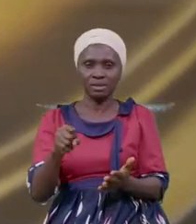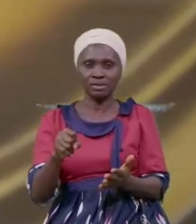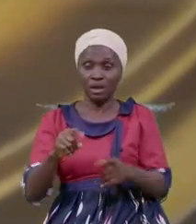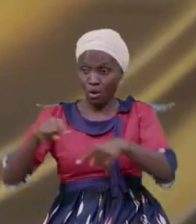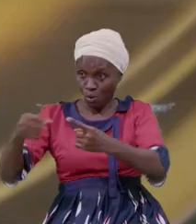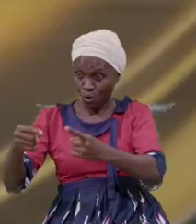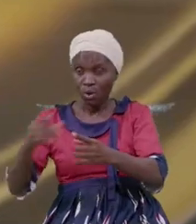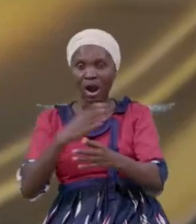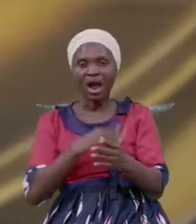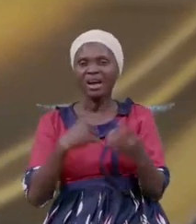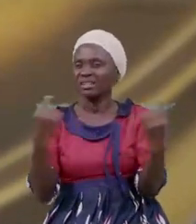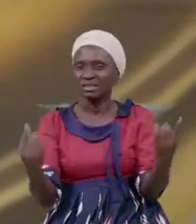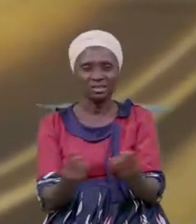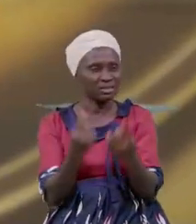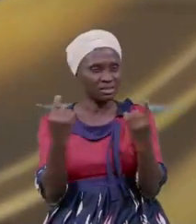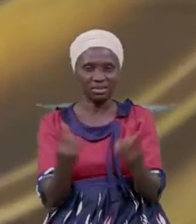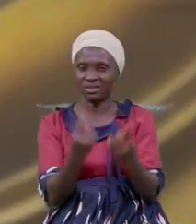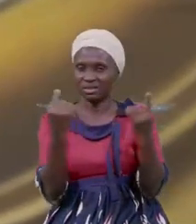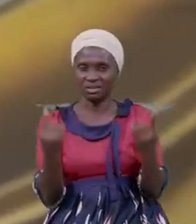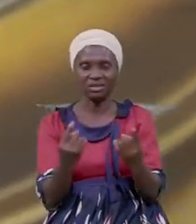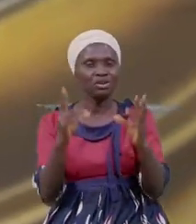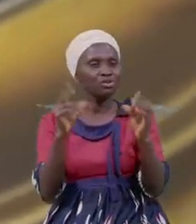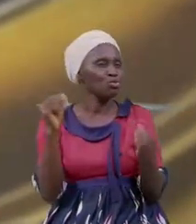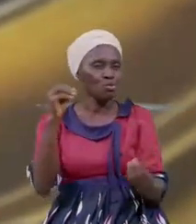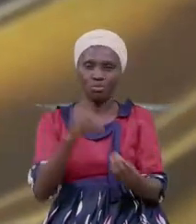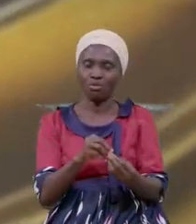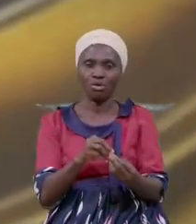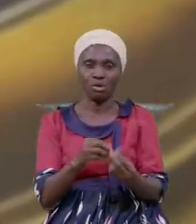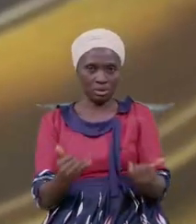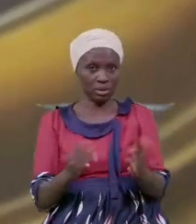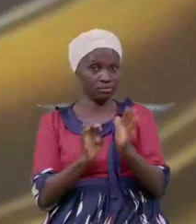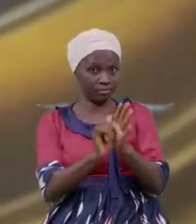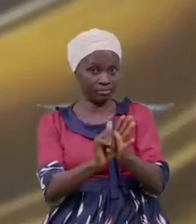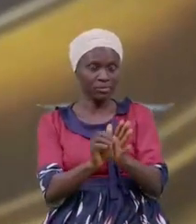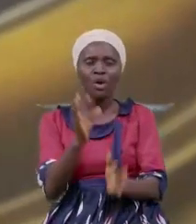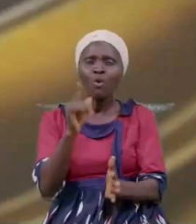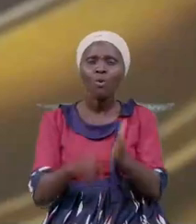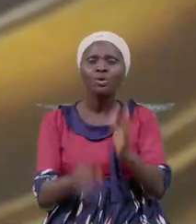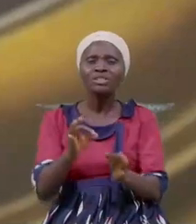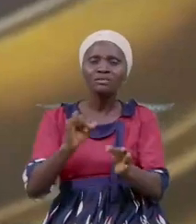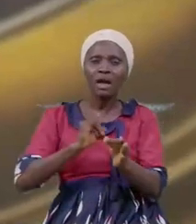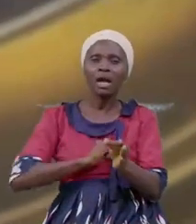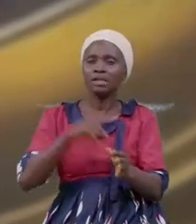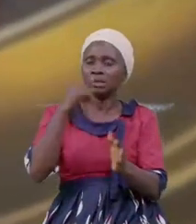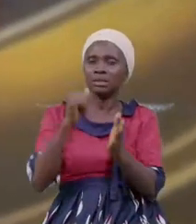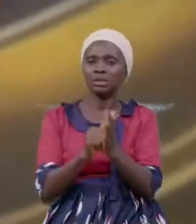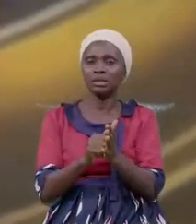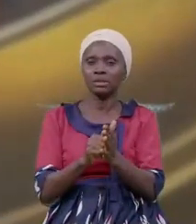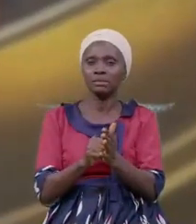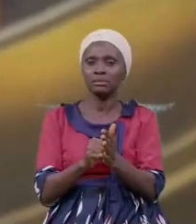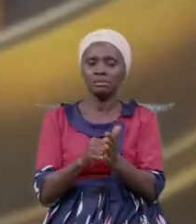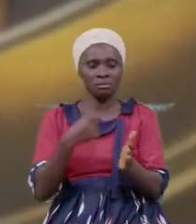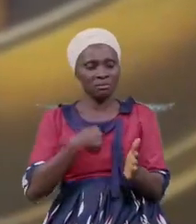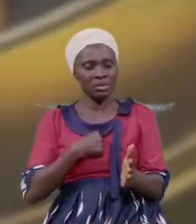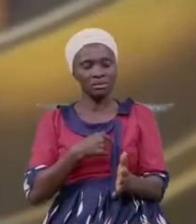ne pêche plus laissez-moi vous donner un exemple et si je dis je